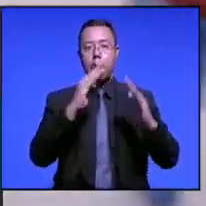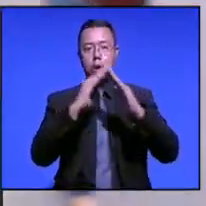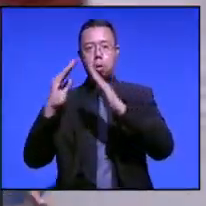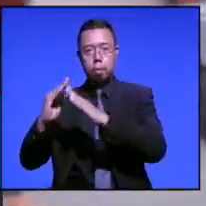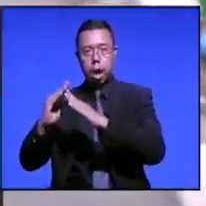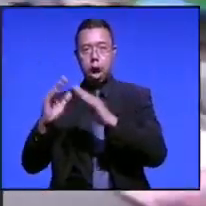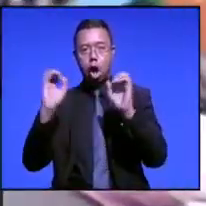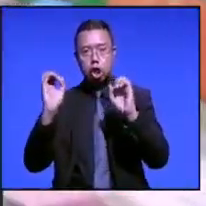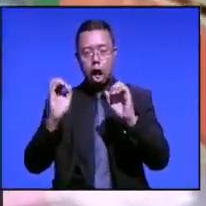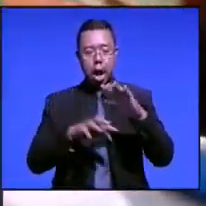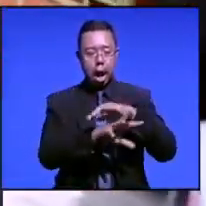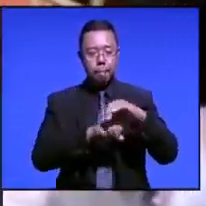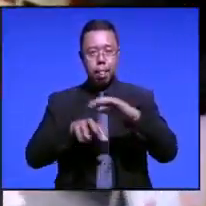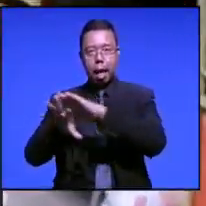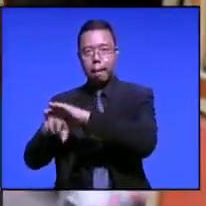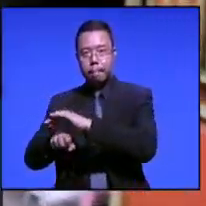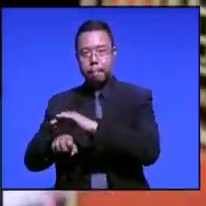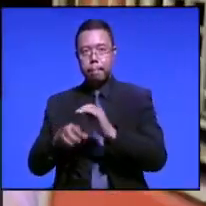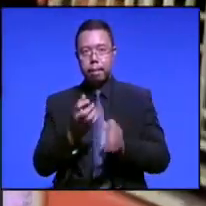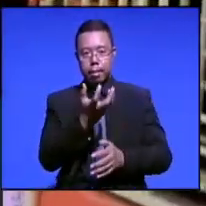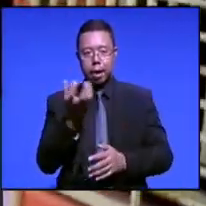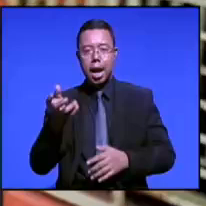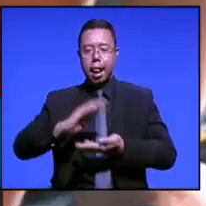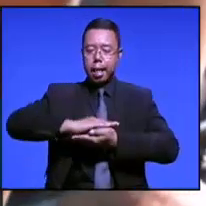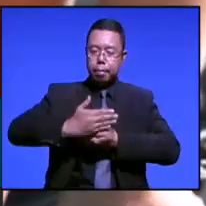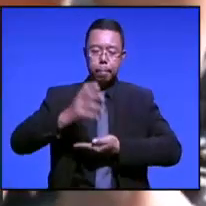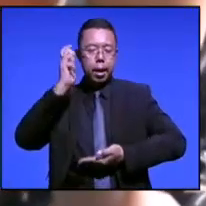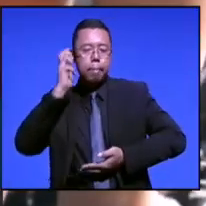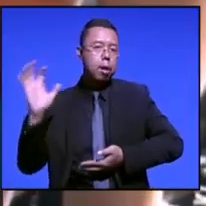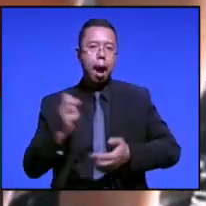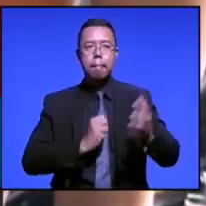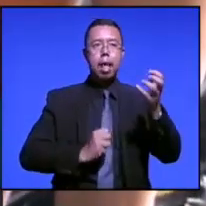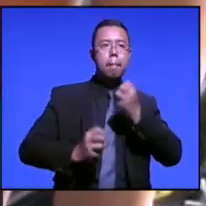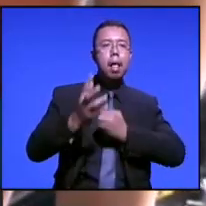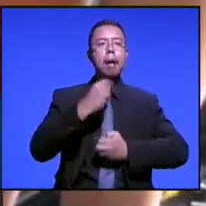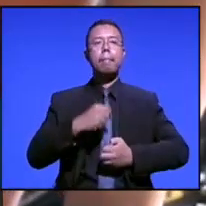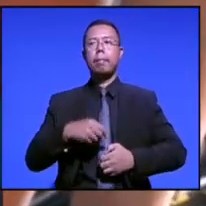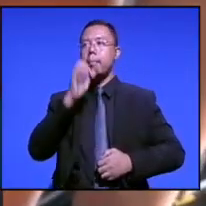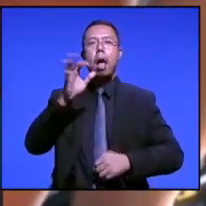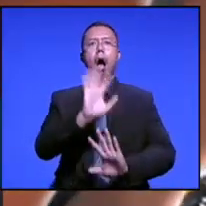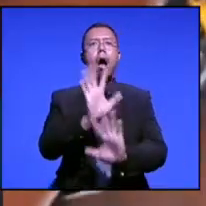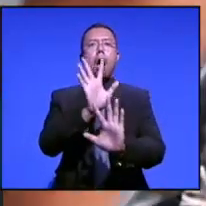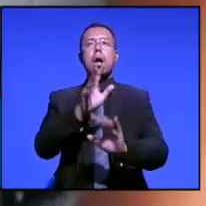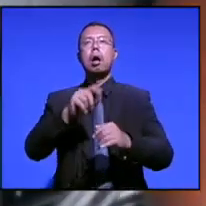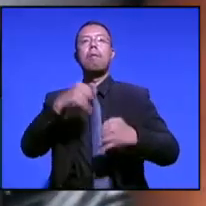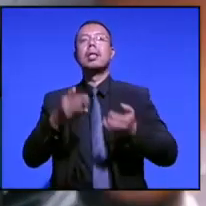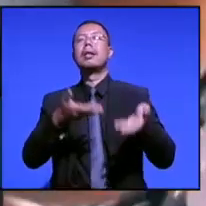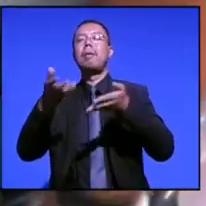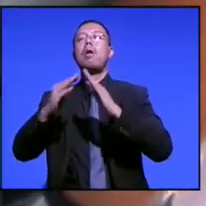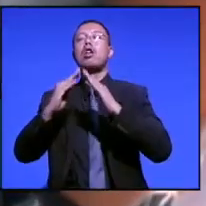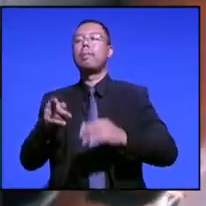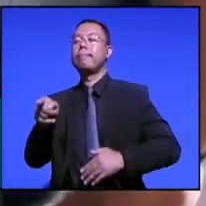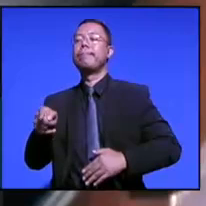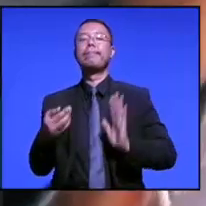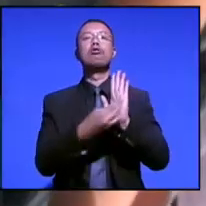ditinggalkan pemiliknya lalu mengambil barang-barang berharga, laptop dan ponsel. Meski sempat mengelak, ia akhirnya mengaku setelah dibawa ke rumah